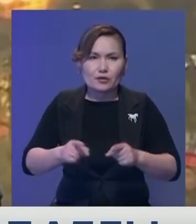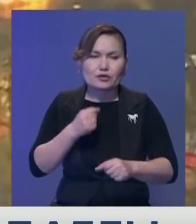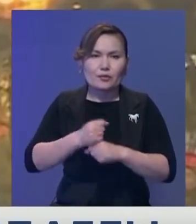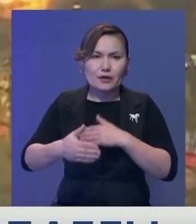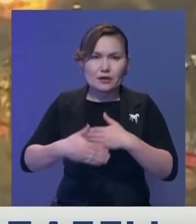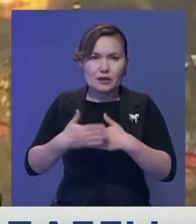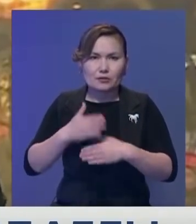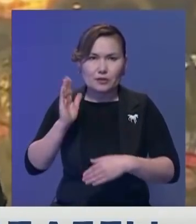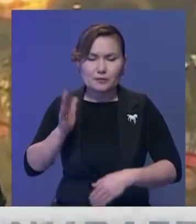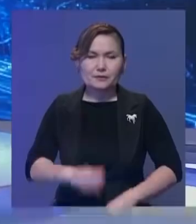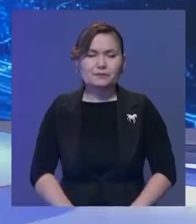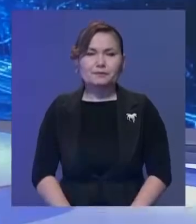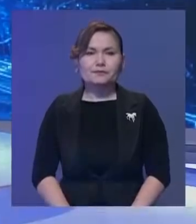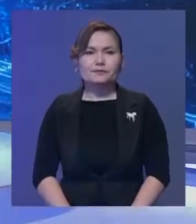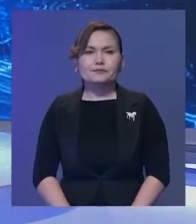боламыз.